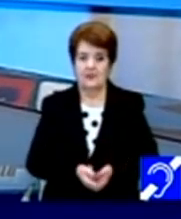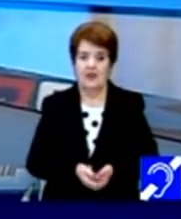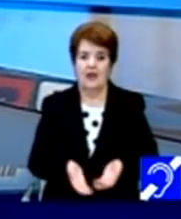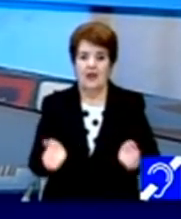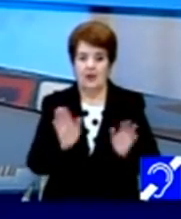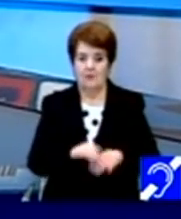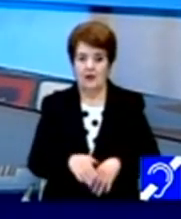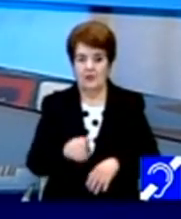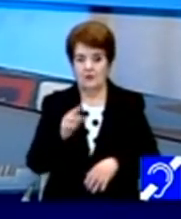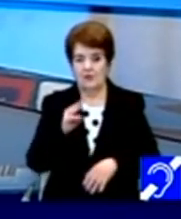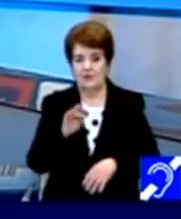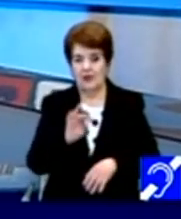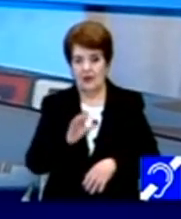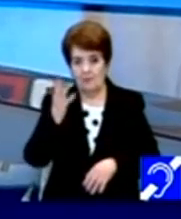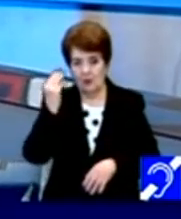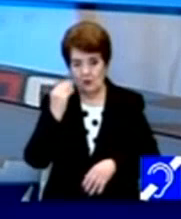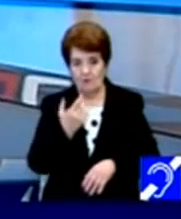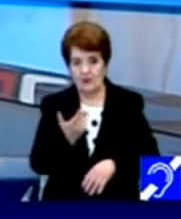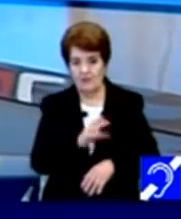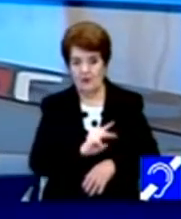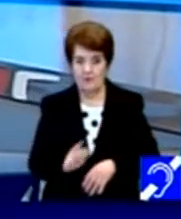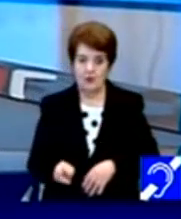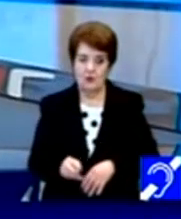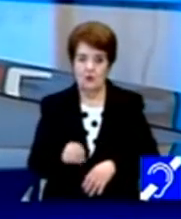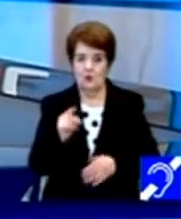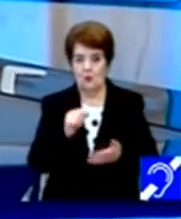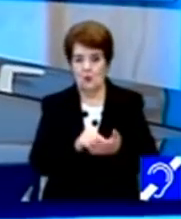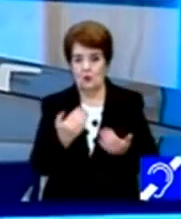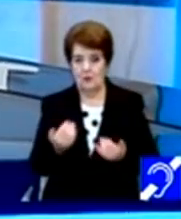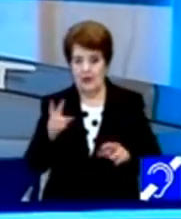dumneavoastră. Rămâneți cu TVR Moldova. În câteva minute începe emisiunea Punctul